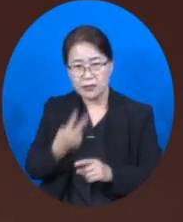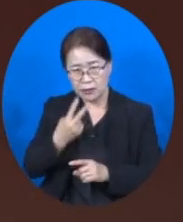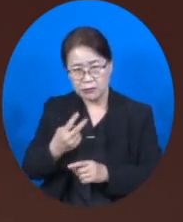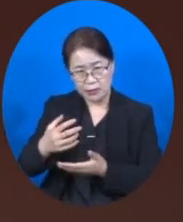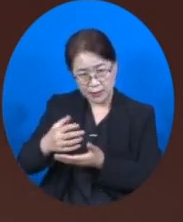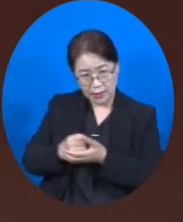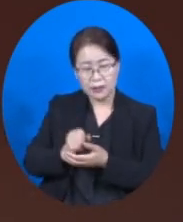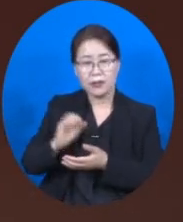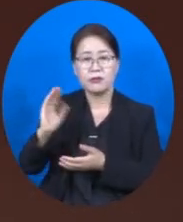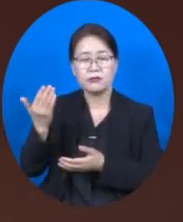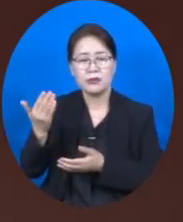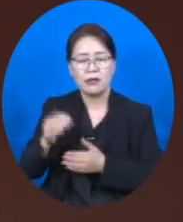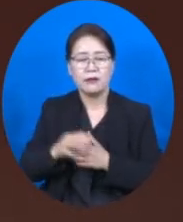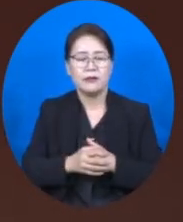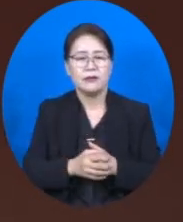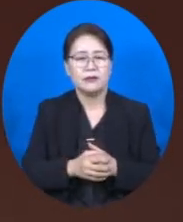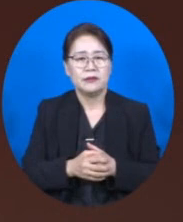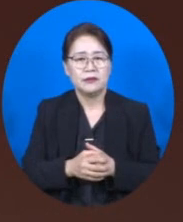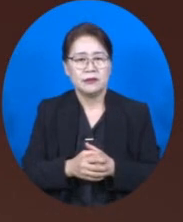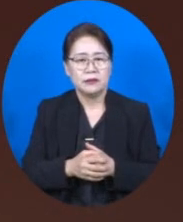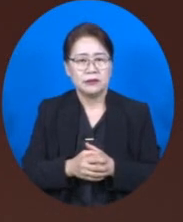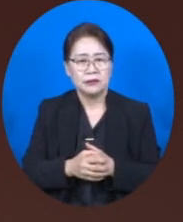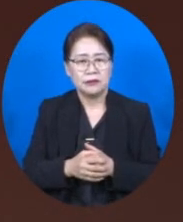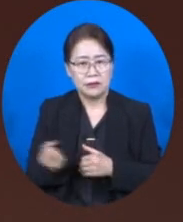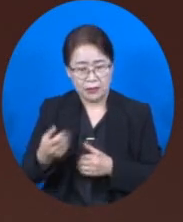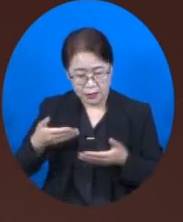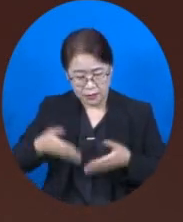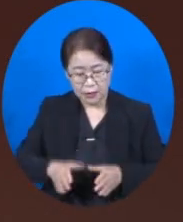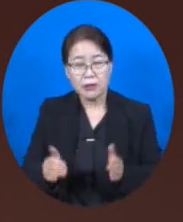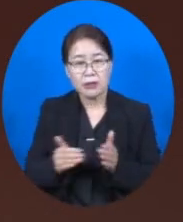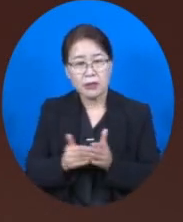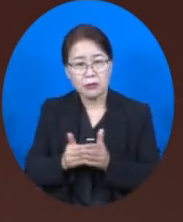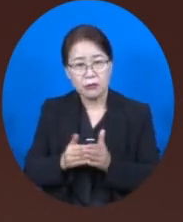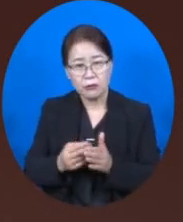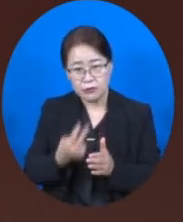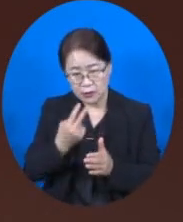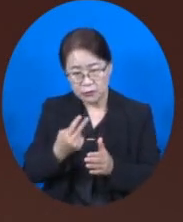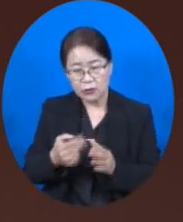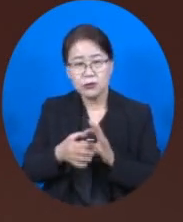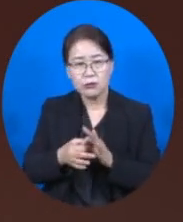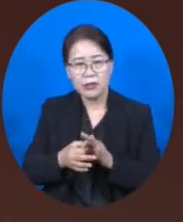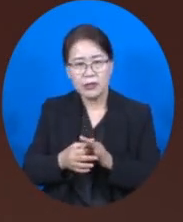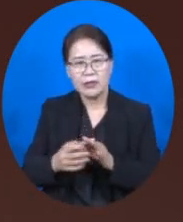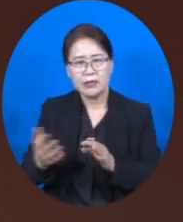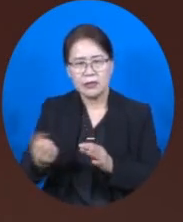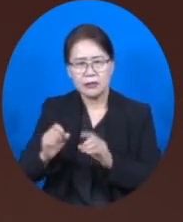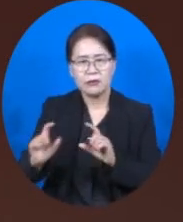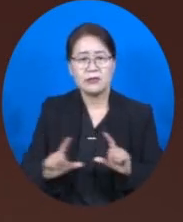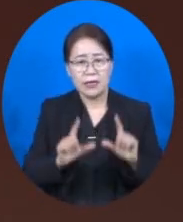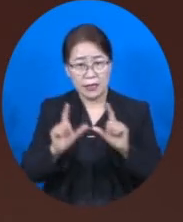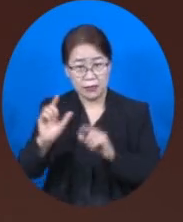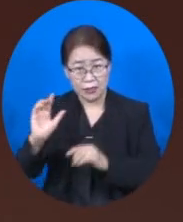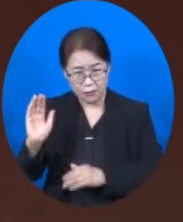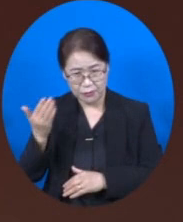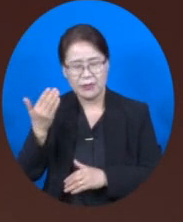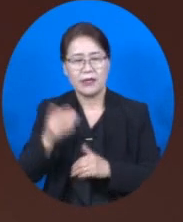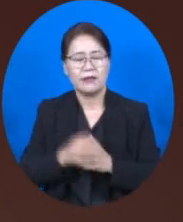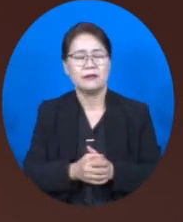되었습니다 그 부활의 생명으로 우리는 거듭났고 그 생명으로 우리가 살아가고 있습니다